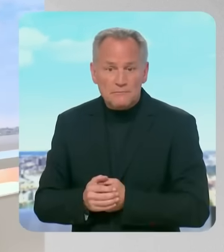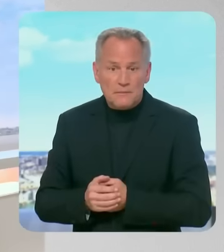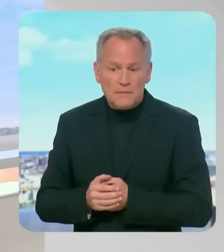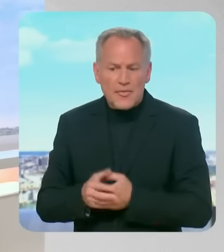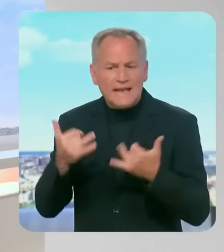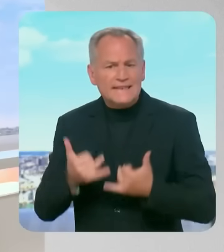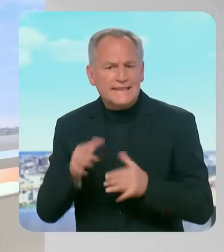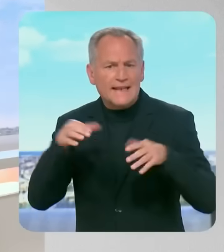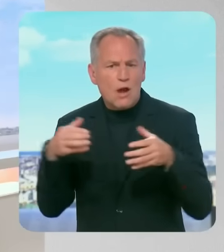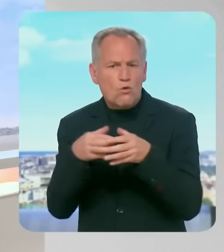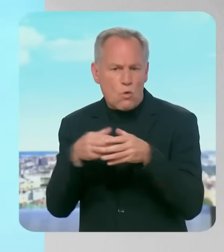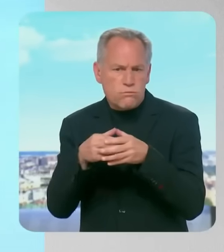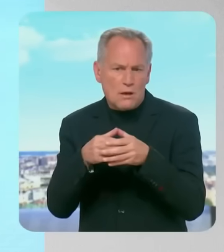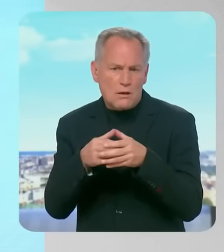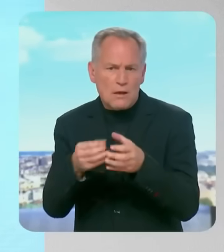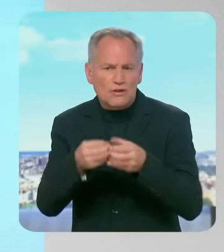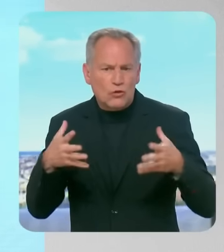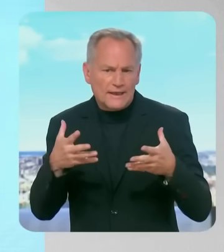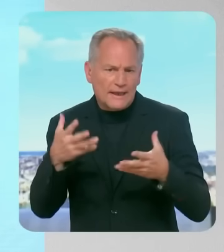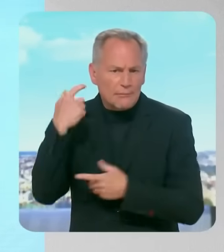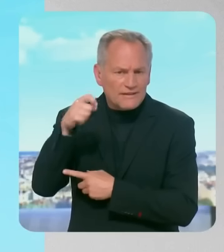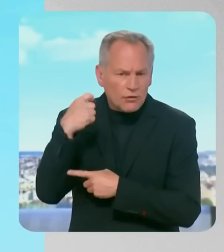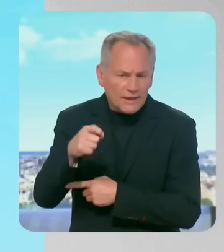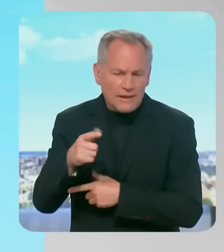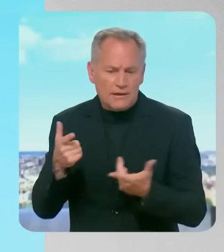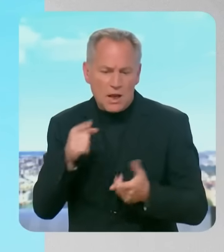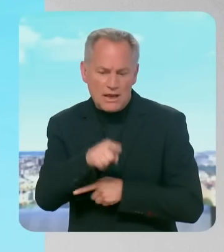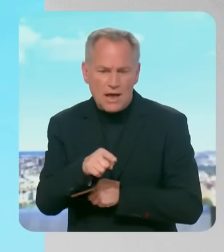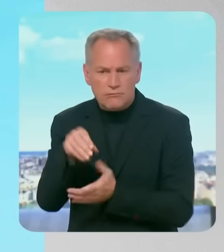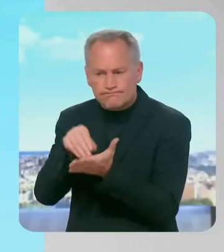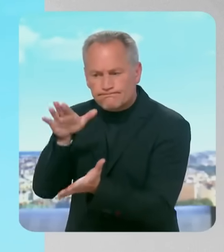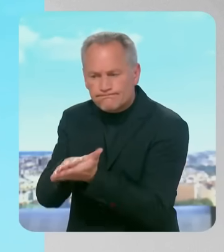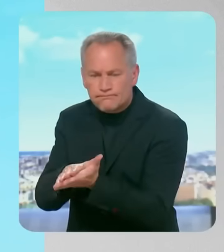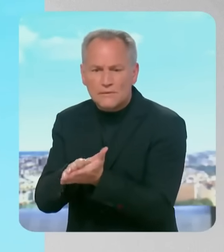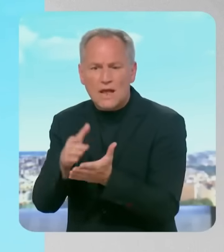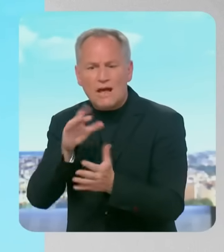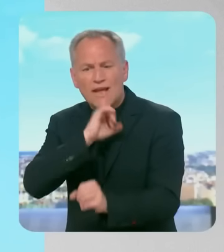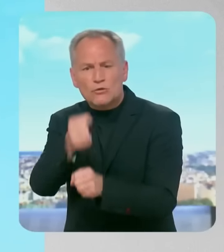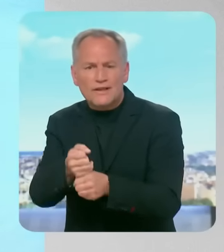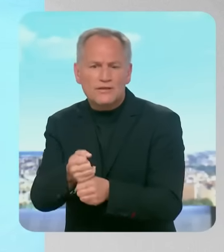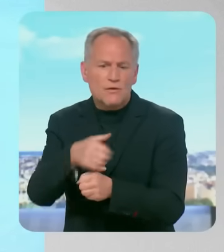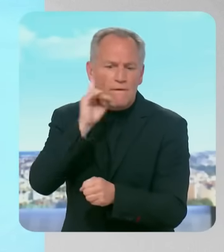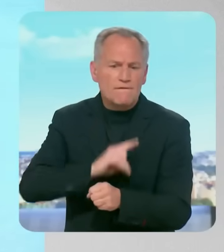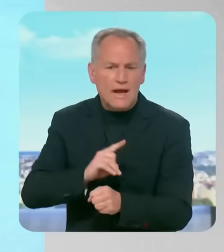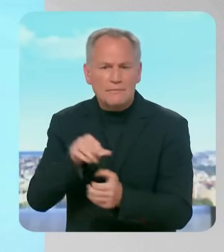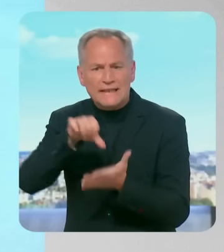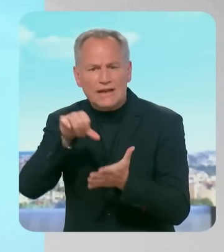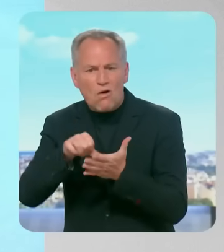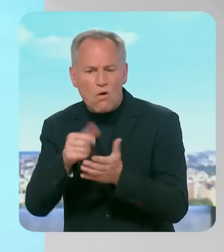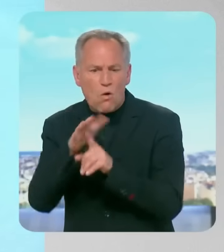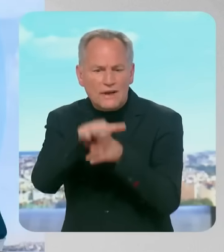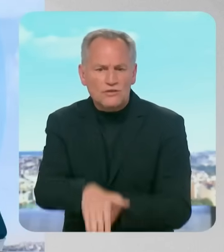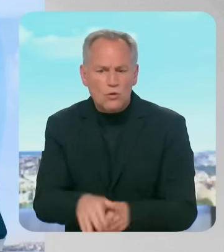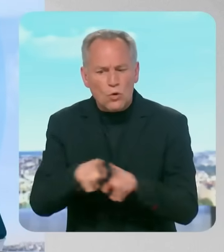groupe Renaissance a déposé à l'Assemblée une proposition de résolution visant à condamner l'oppression des femmes iraniennes et à appeler à l'inscription des gardiens de la